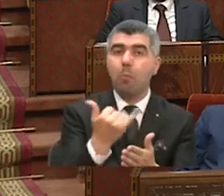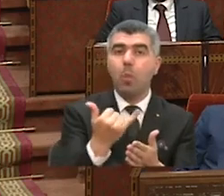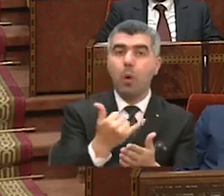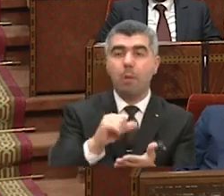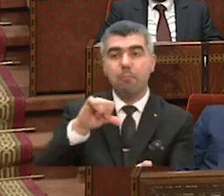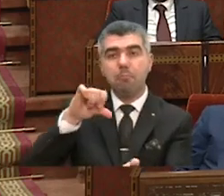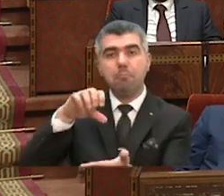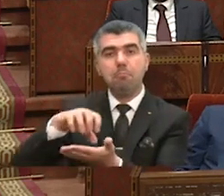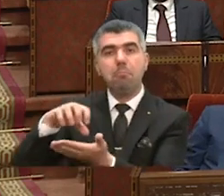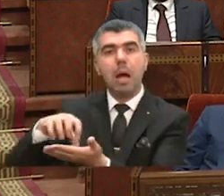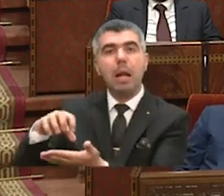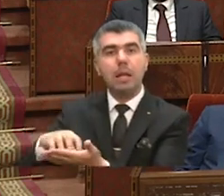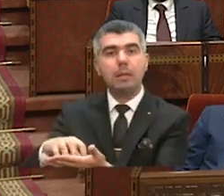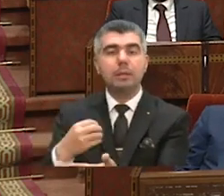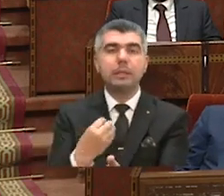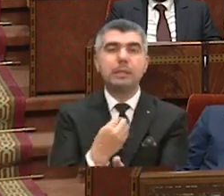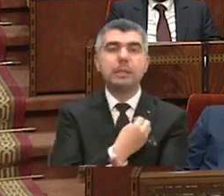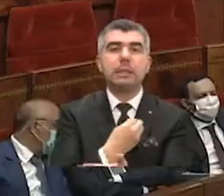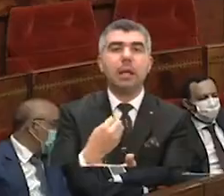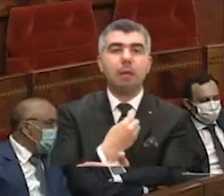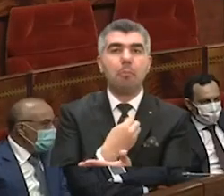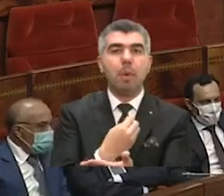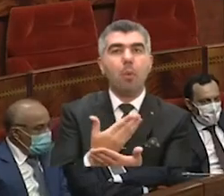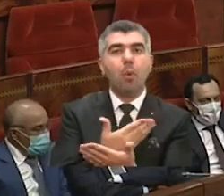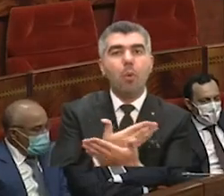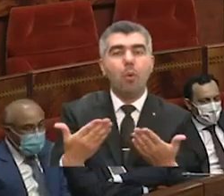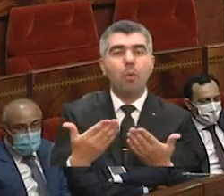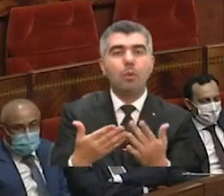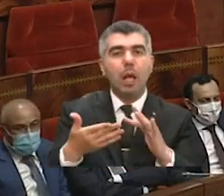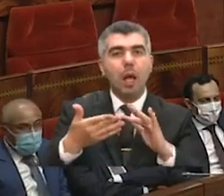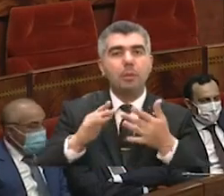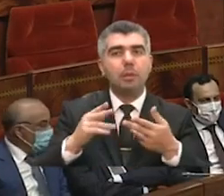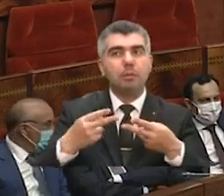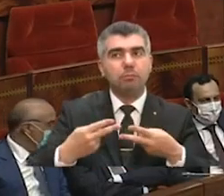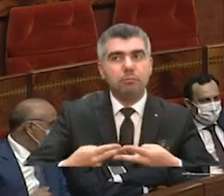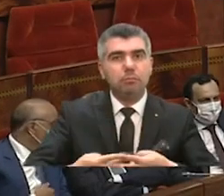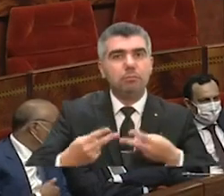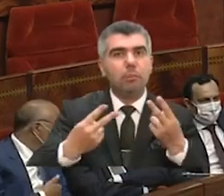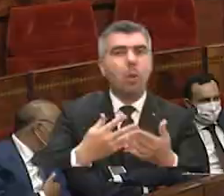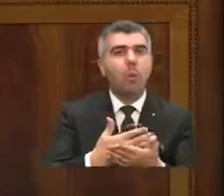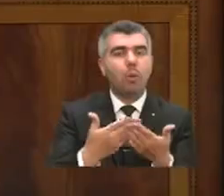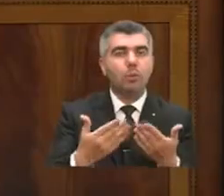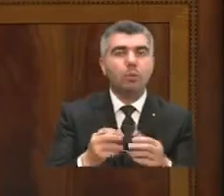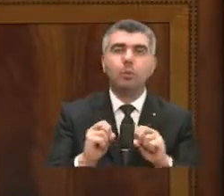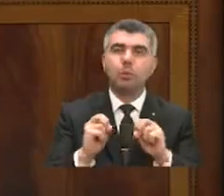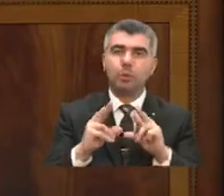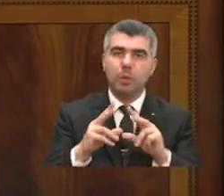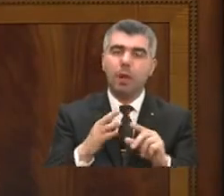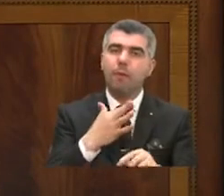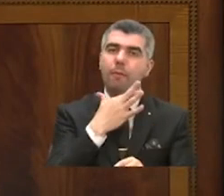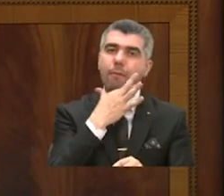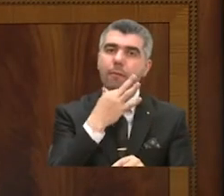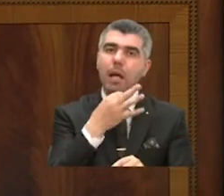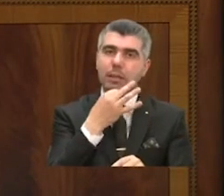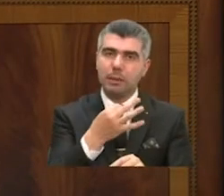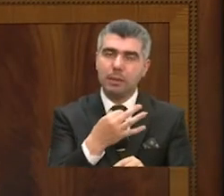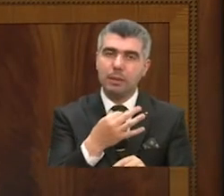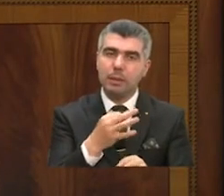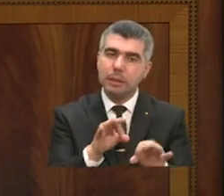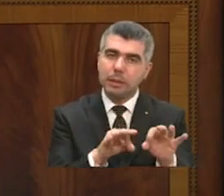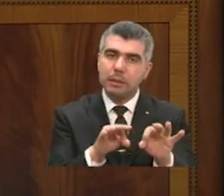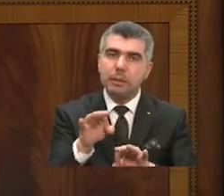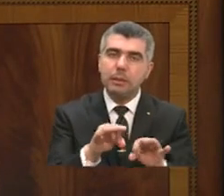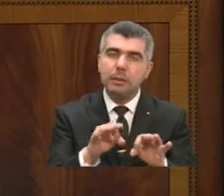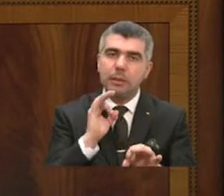الصحية والمستشفيات نظاما معلوماتيا سيساهم في تبسيط البساطير وضمان